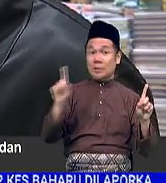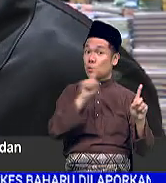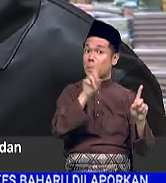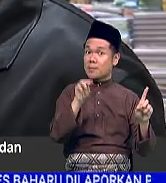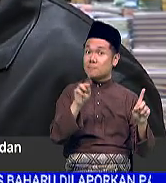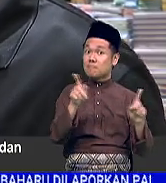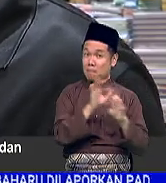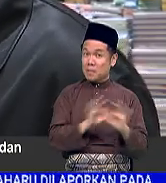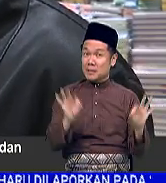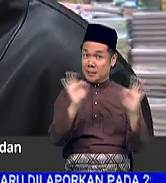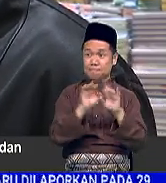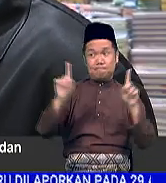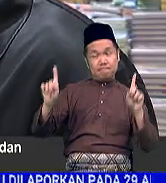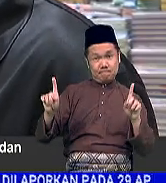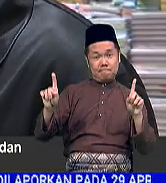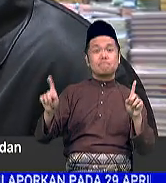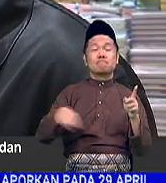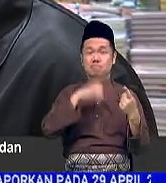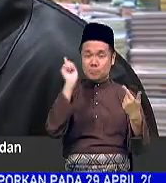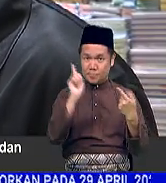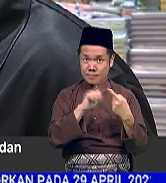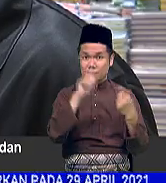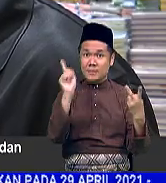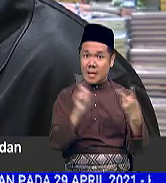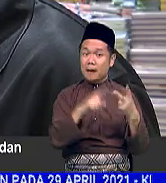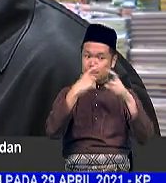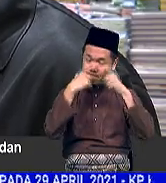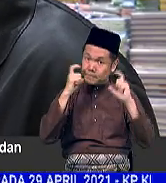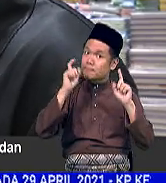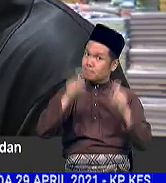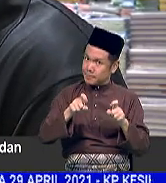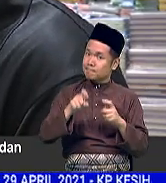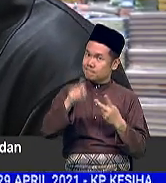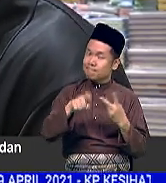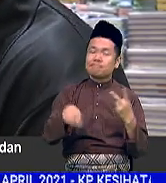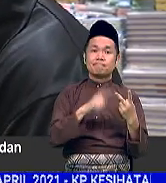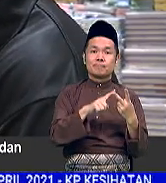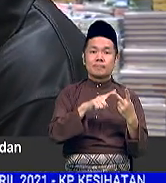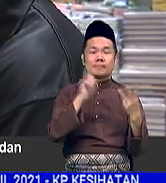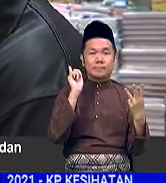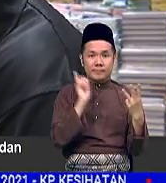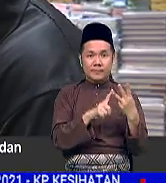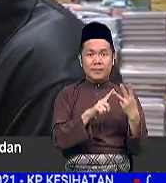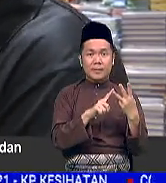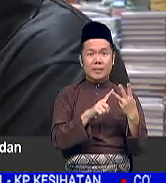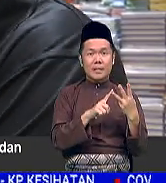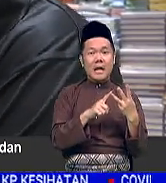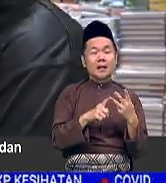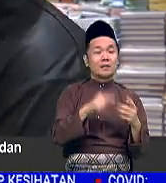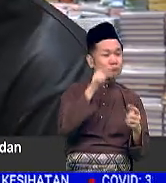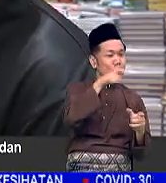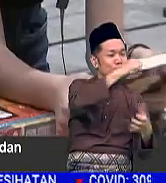1 meter between person to person, and then constantly wearing your face mask, and also multiple points for